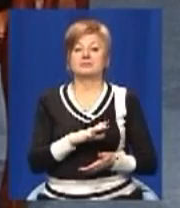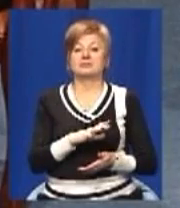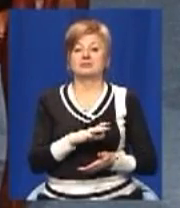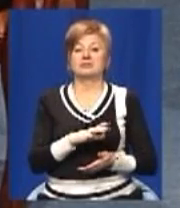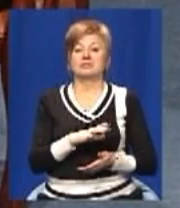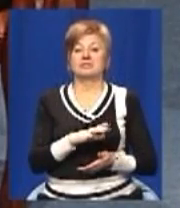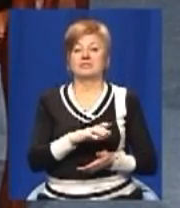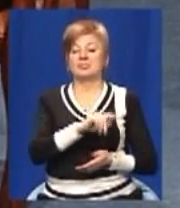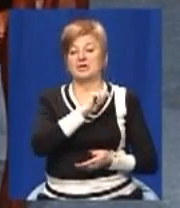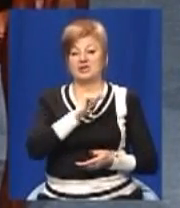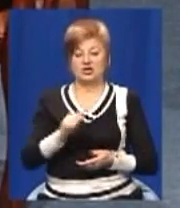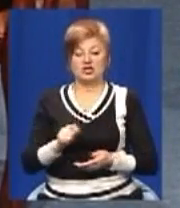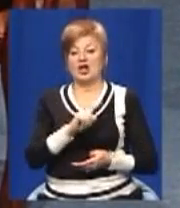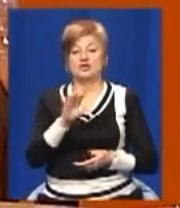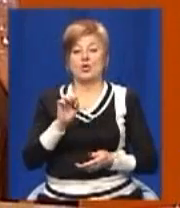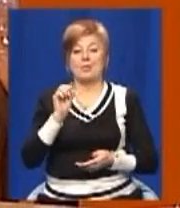найстарий зоопарк